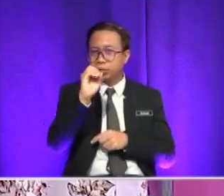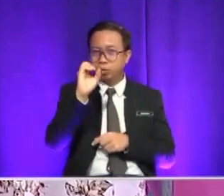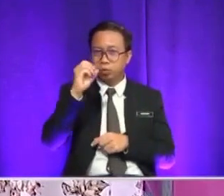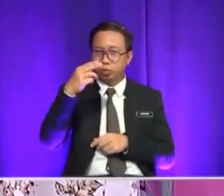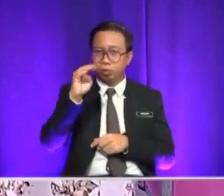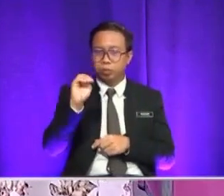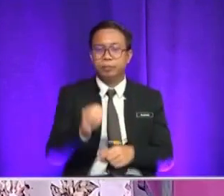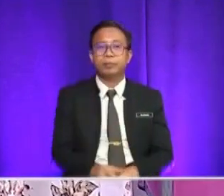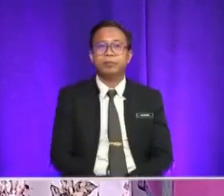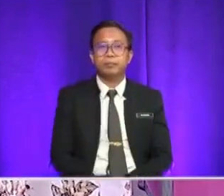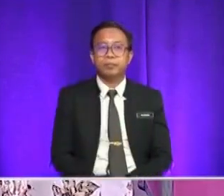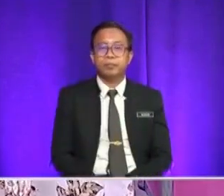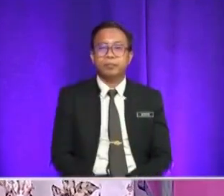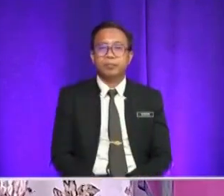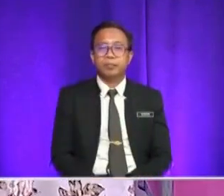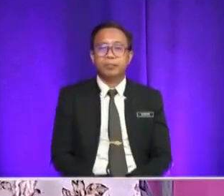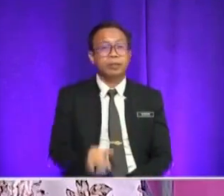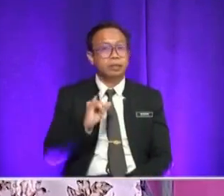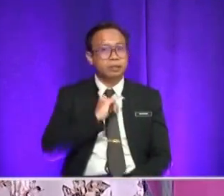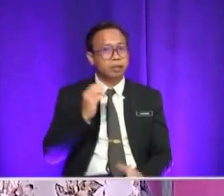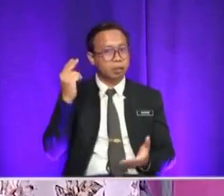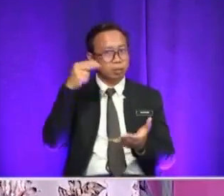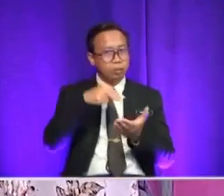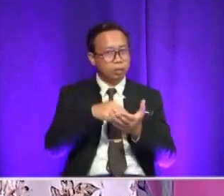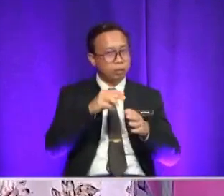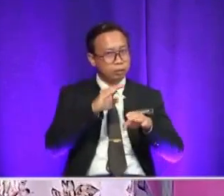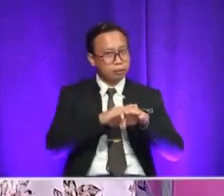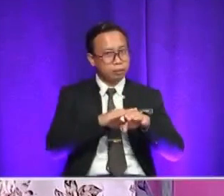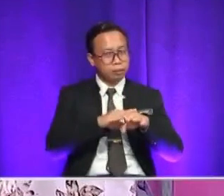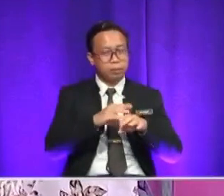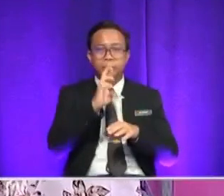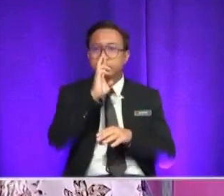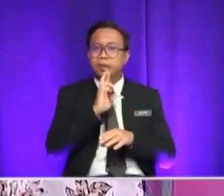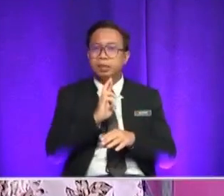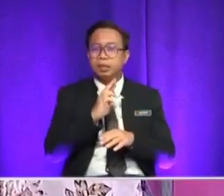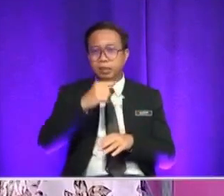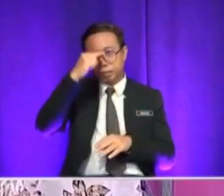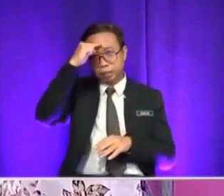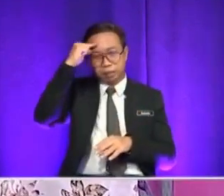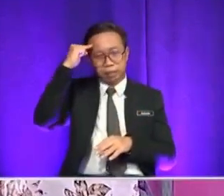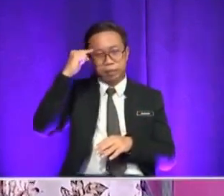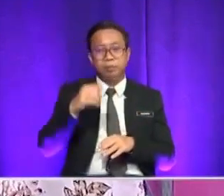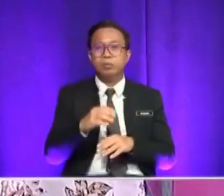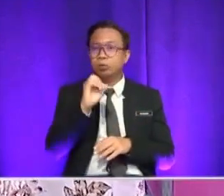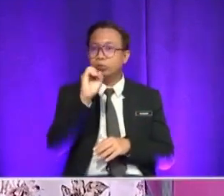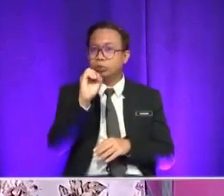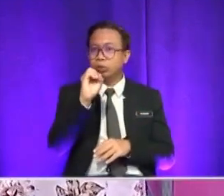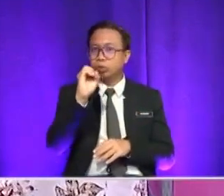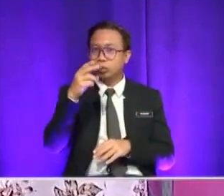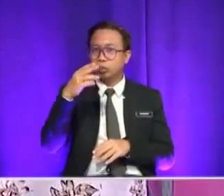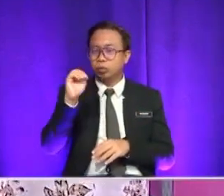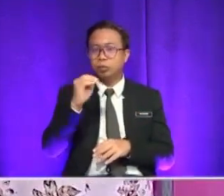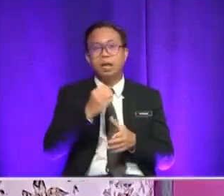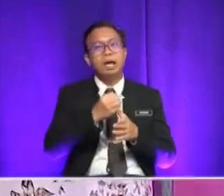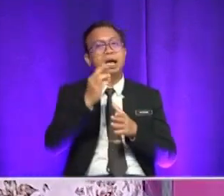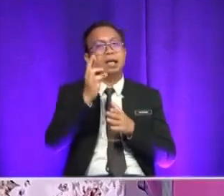Oh. Okey. Saya ulang balik, sentuh prop merah, hitam, jarum 0 ohm.